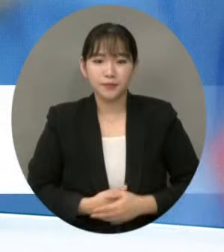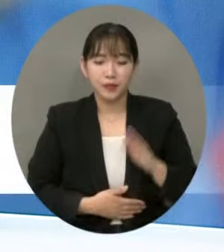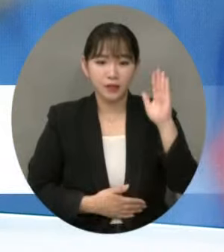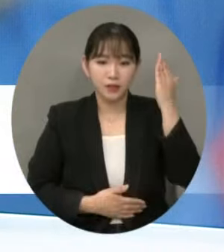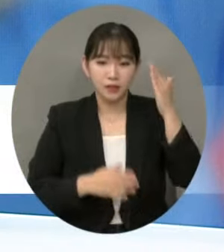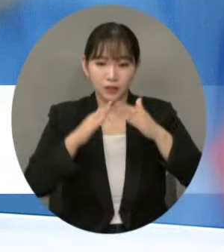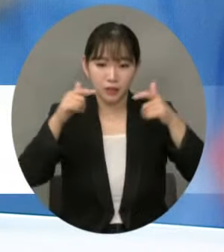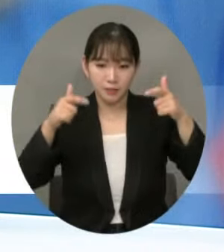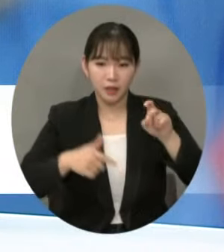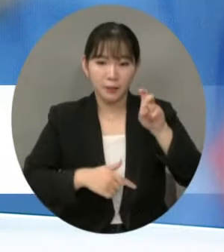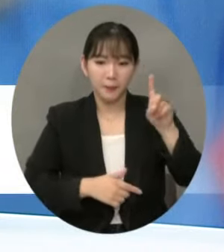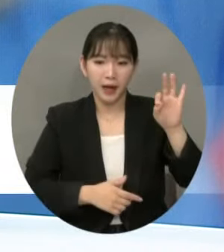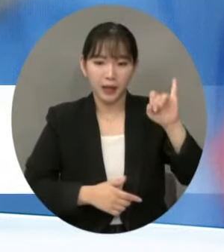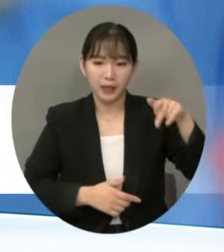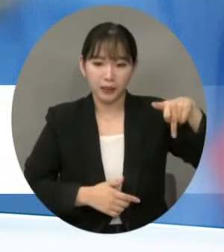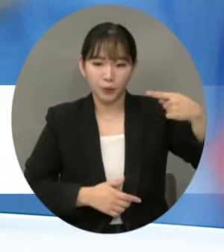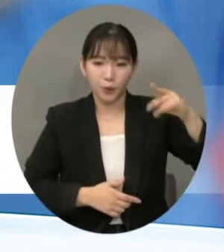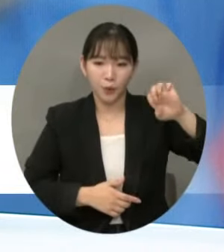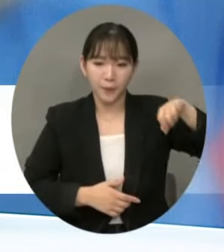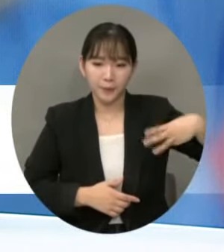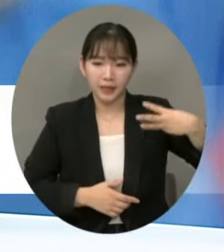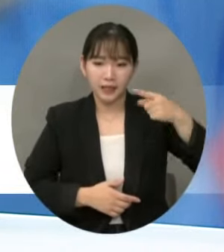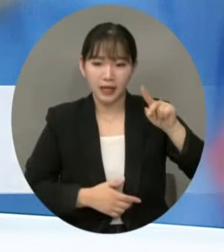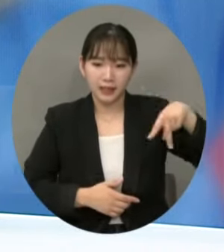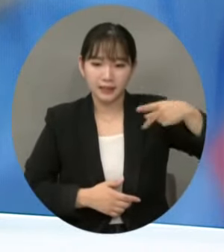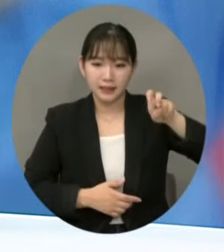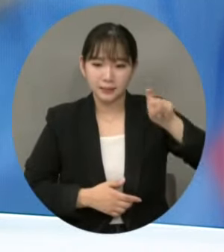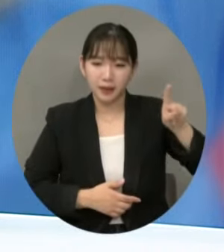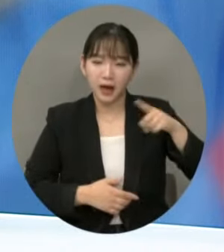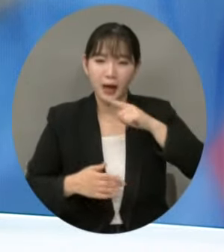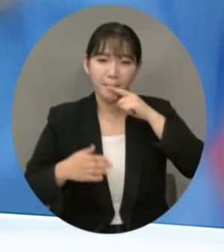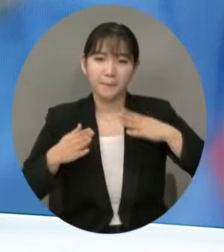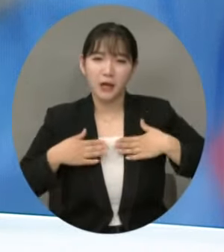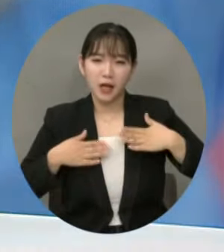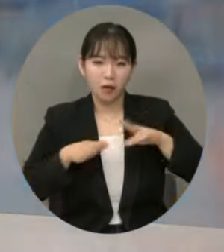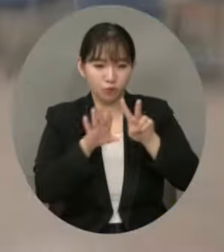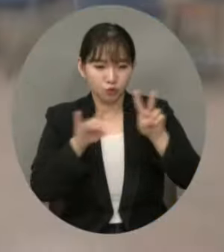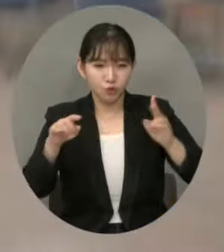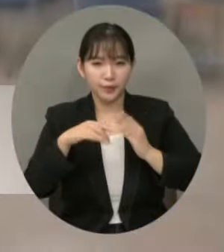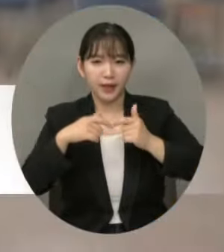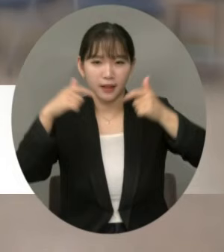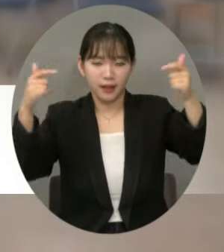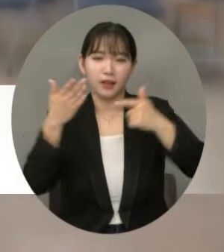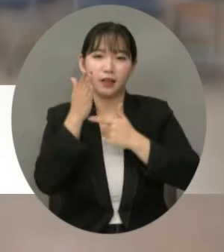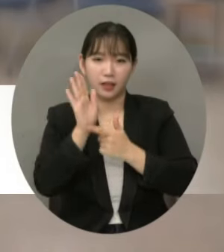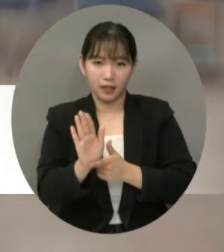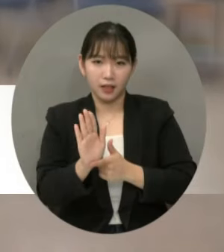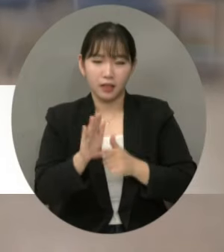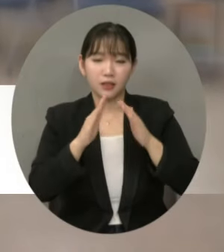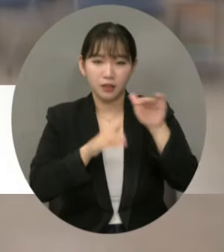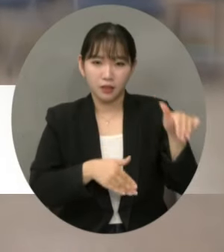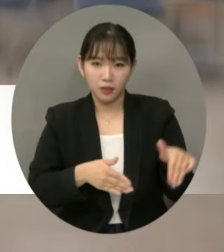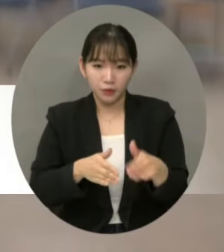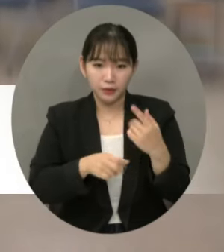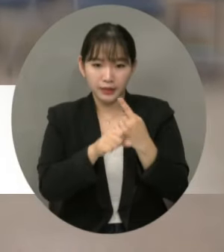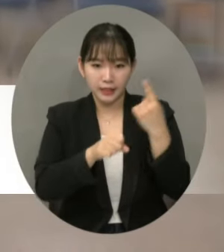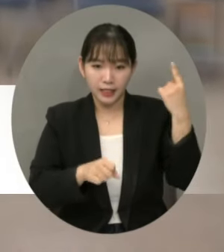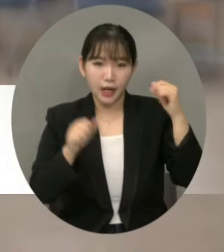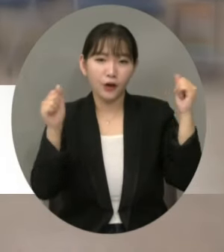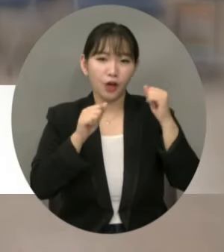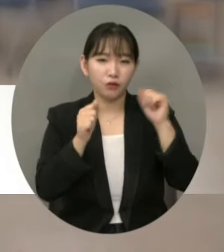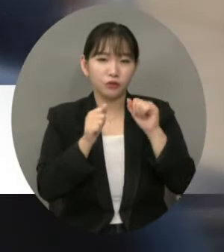최근 전남 지역에서 마이코플라스마 폐렴이 두 배 이상 증가한 것으로 나타났습니다. 전라남도는 지난해